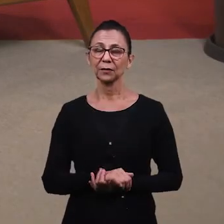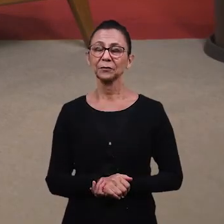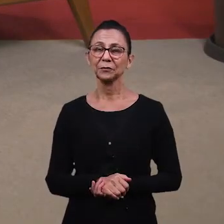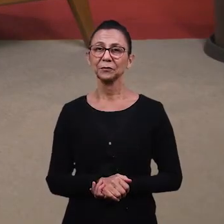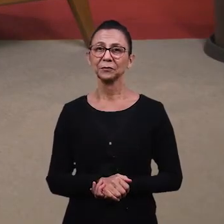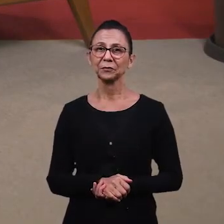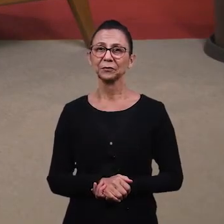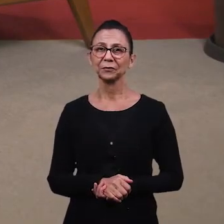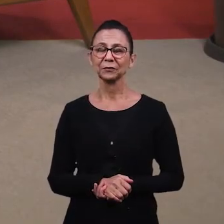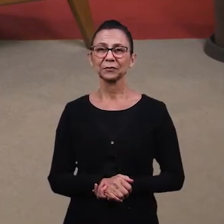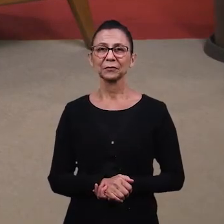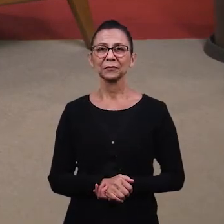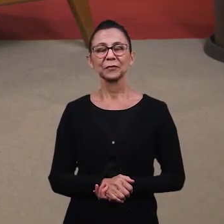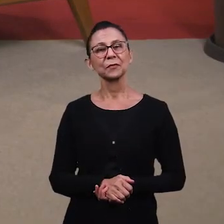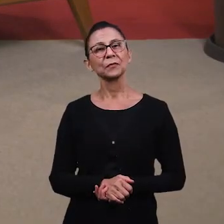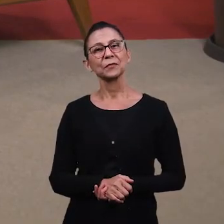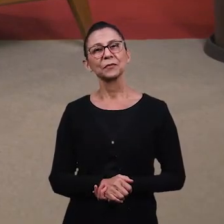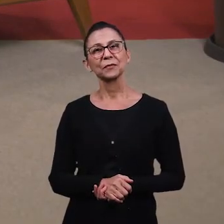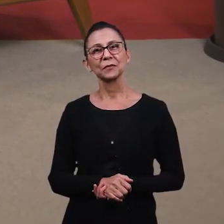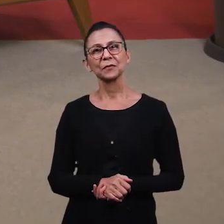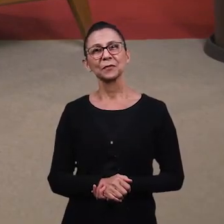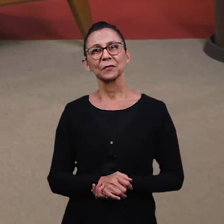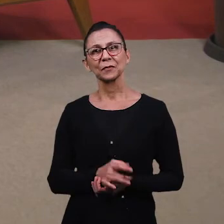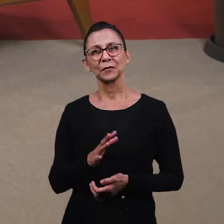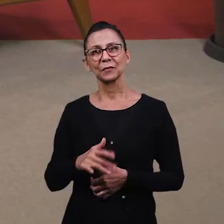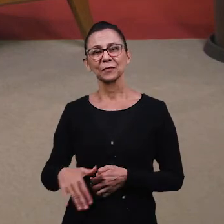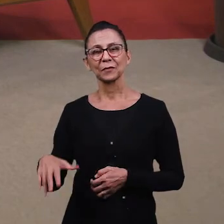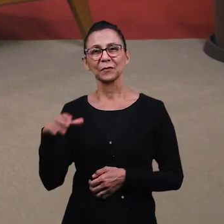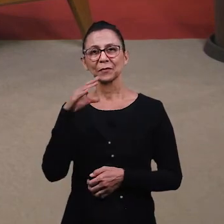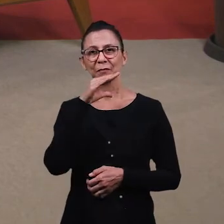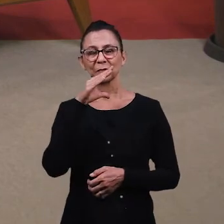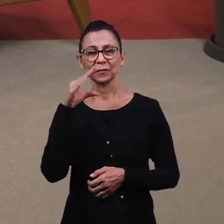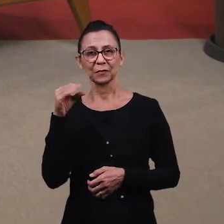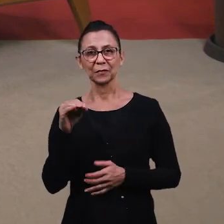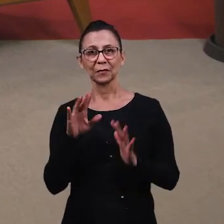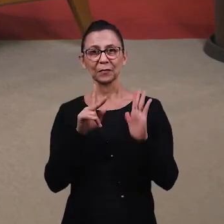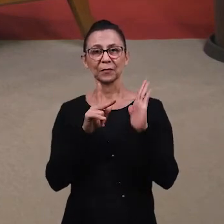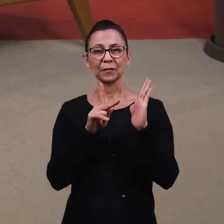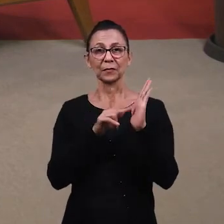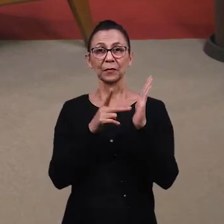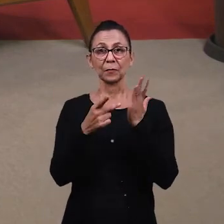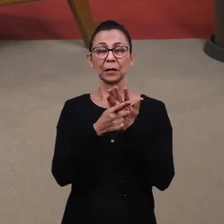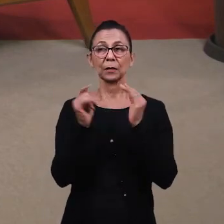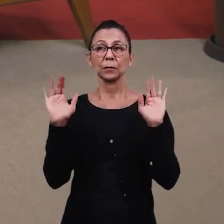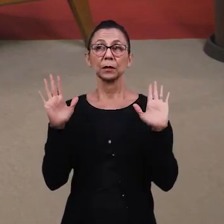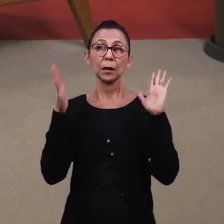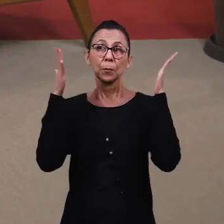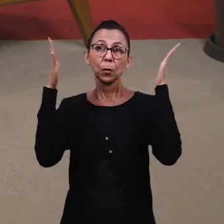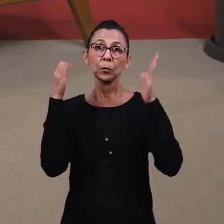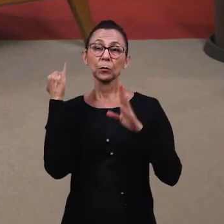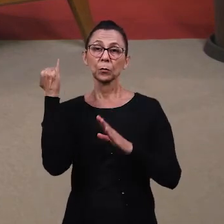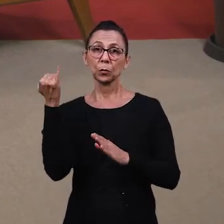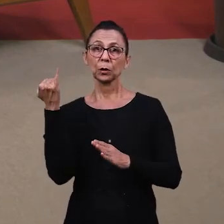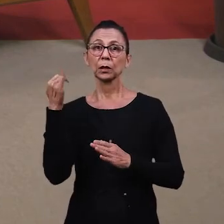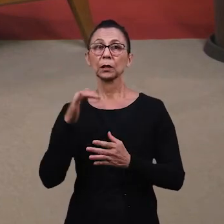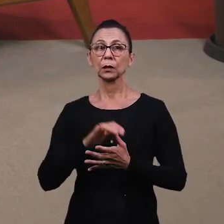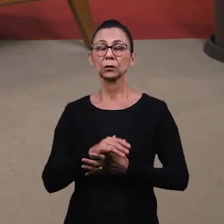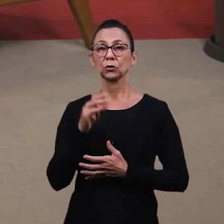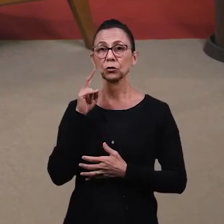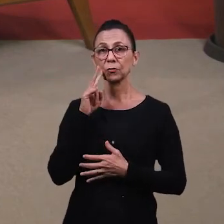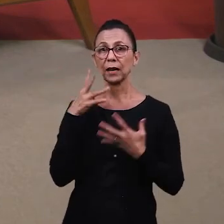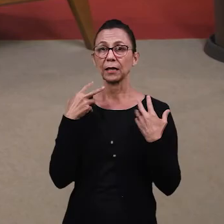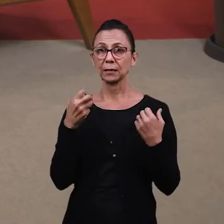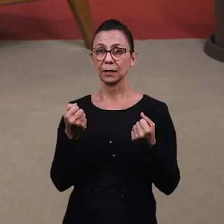aujourd'hui, dans l'étude des intermédiaires et adolescents, la professeure Andrea Canal va nous parler sur le parabole des noces et